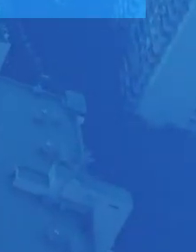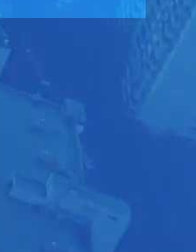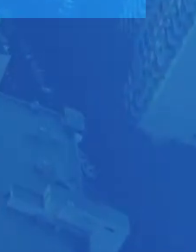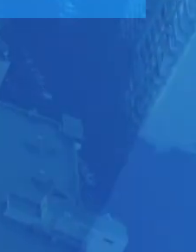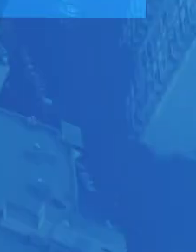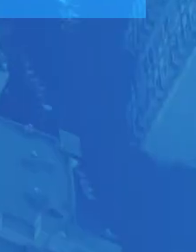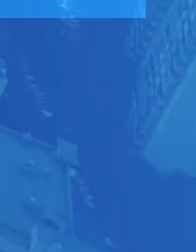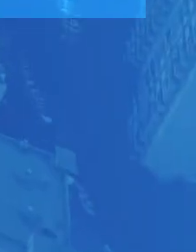진행됩니다